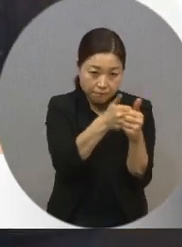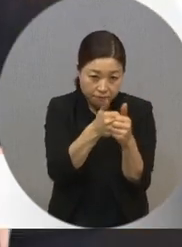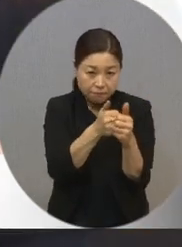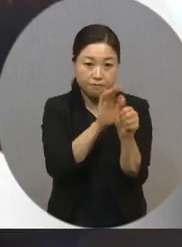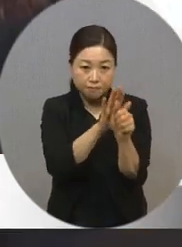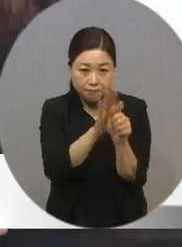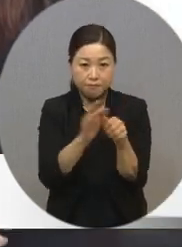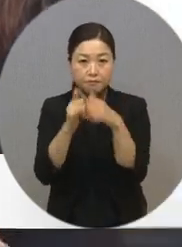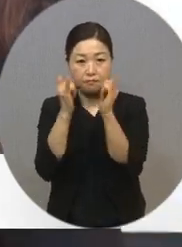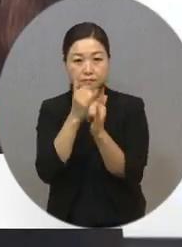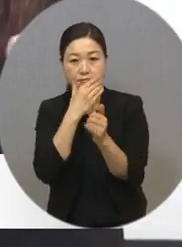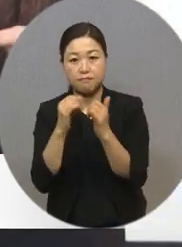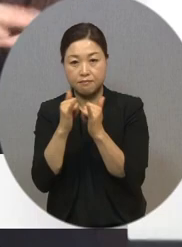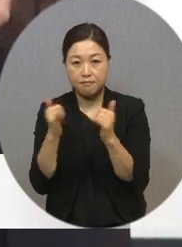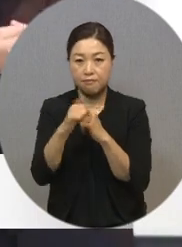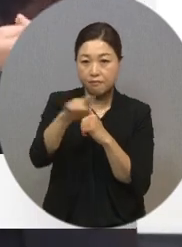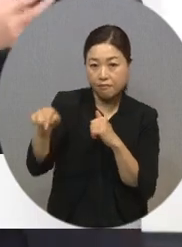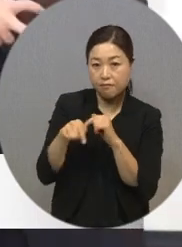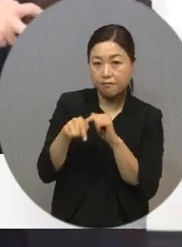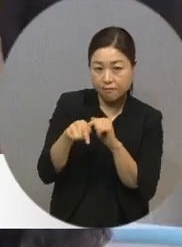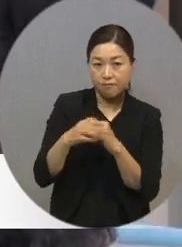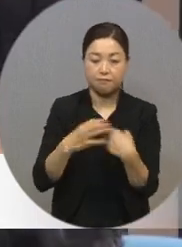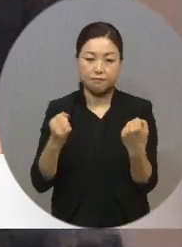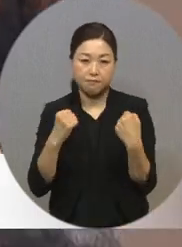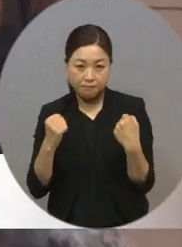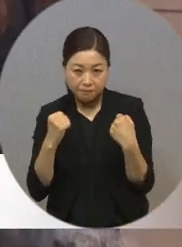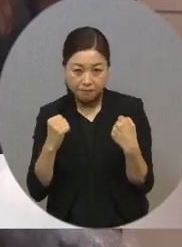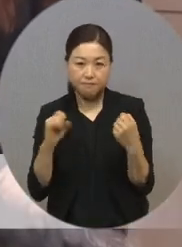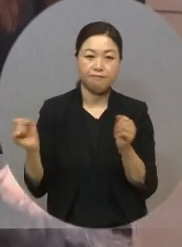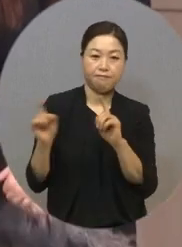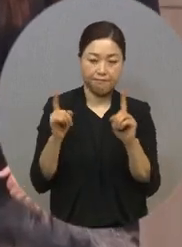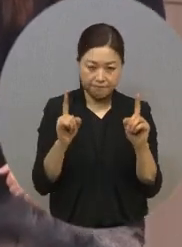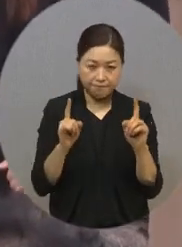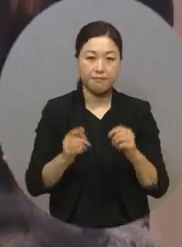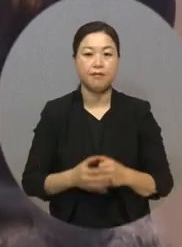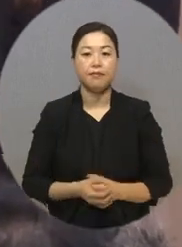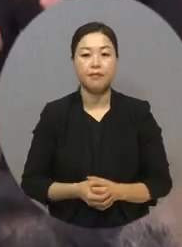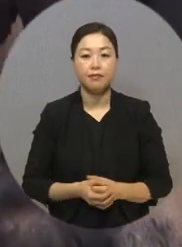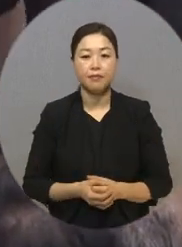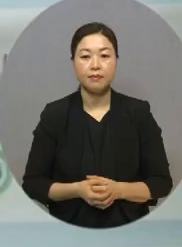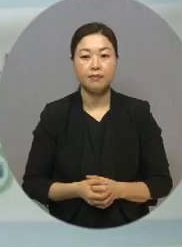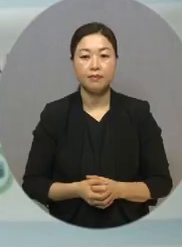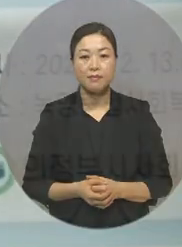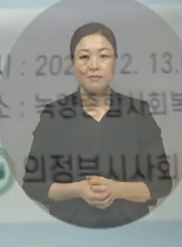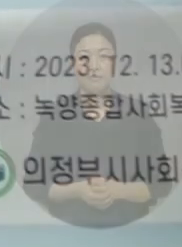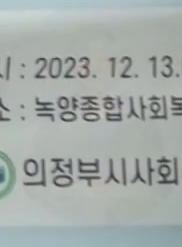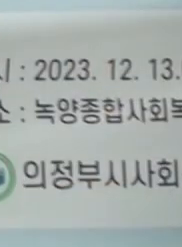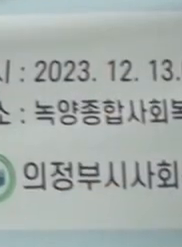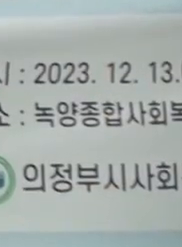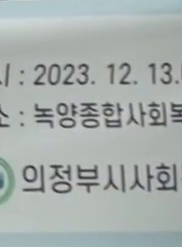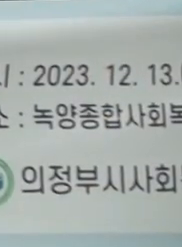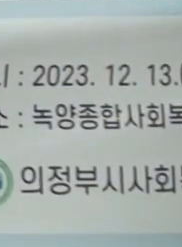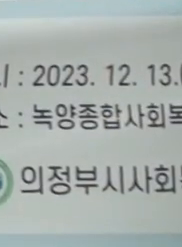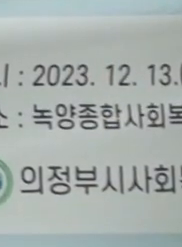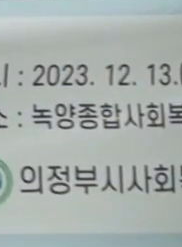사회복지사 그들은 이렇게 힘을 얻고 현장으로 돌아갑니다 복지 경기방송 정입니다